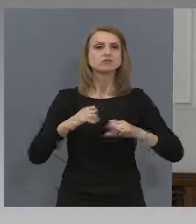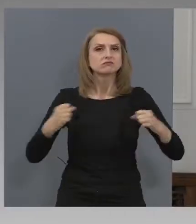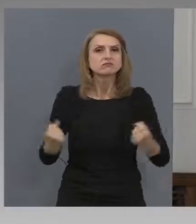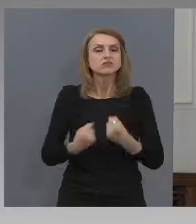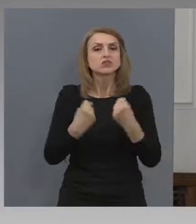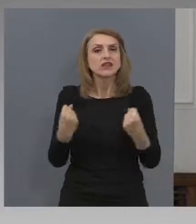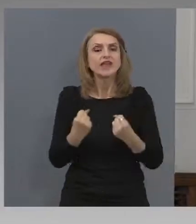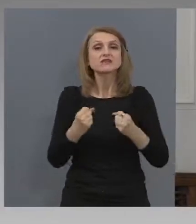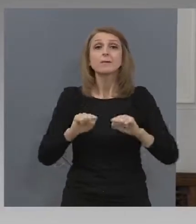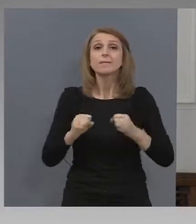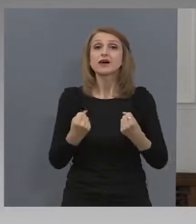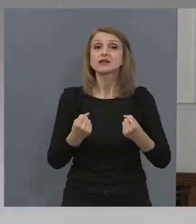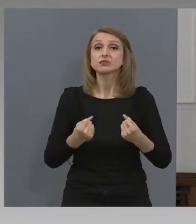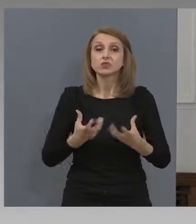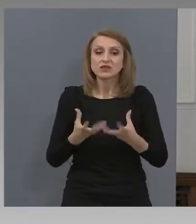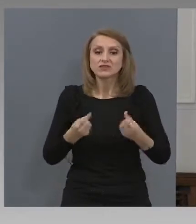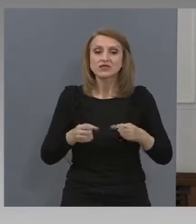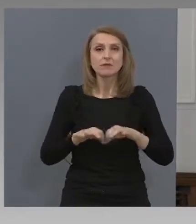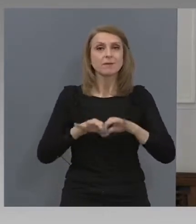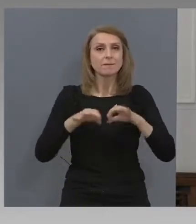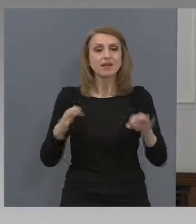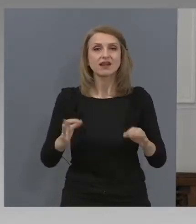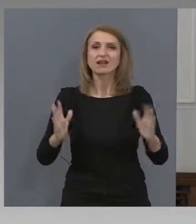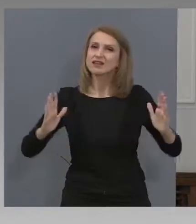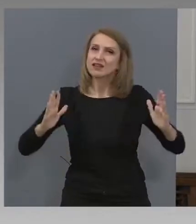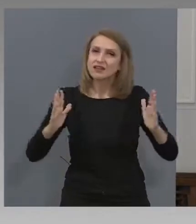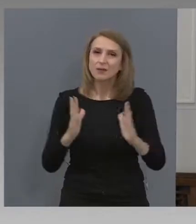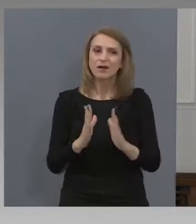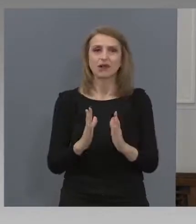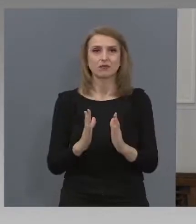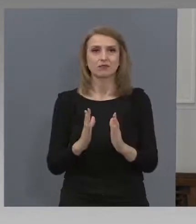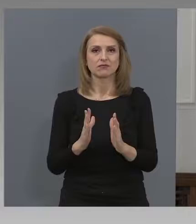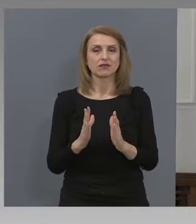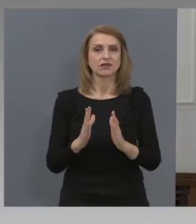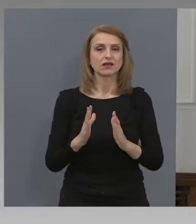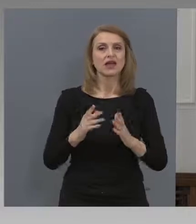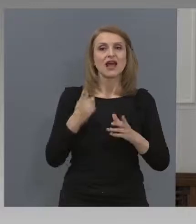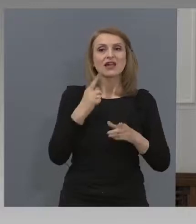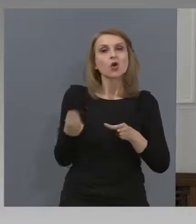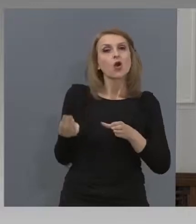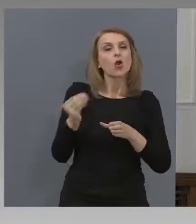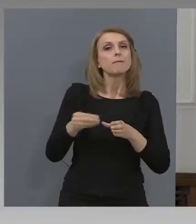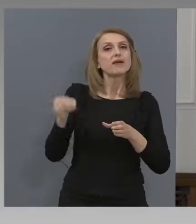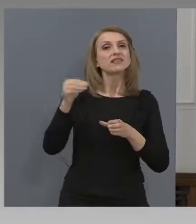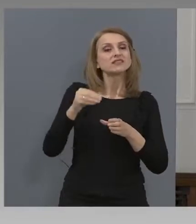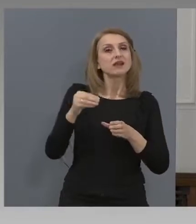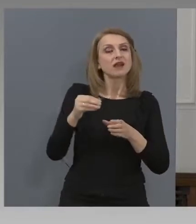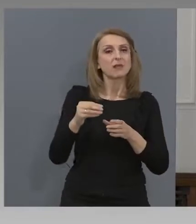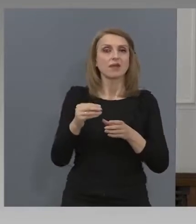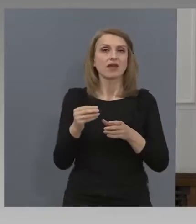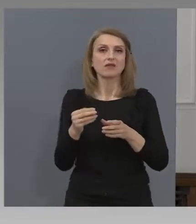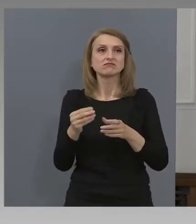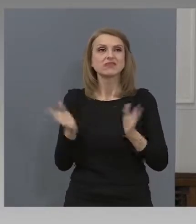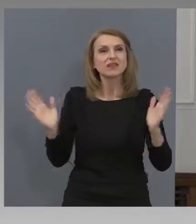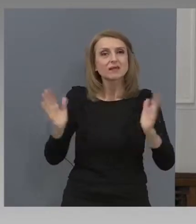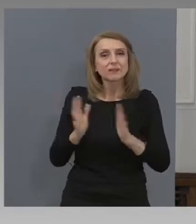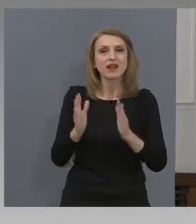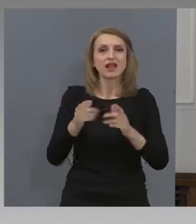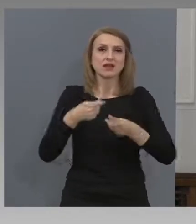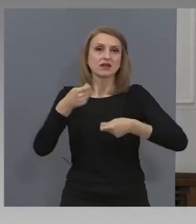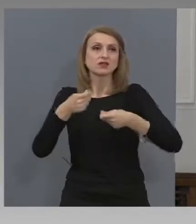експедитивни, бързо да предприемем мерки за намаление на, за компенсиране на намалението на